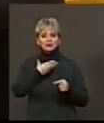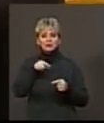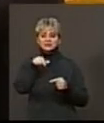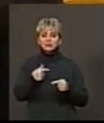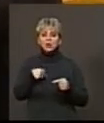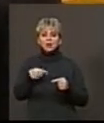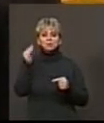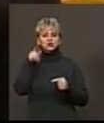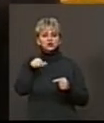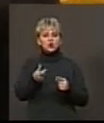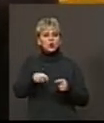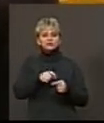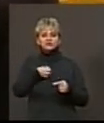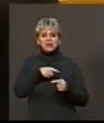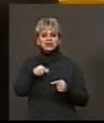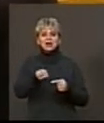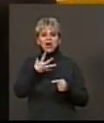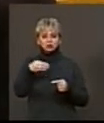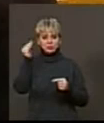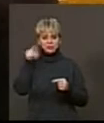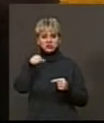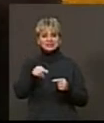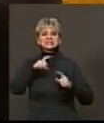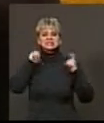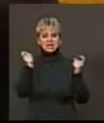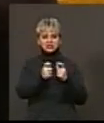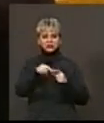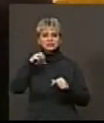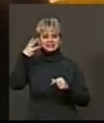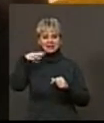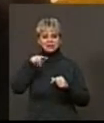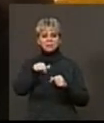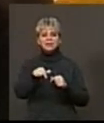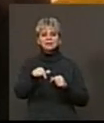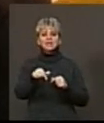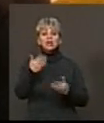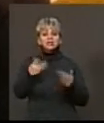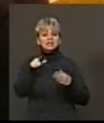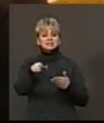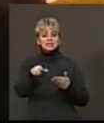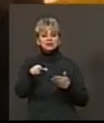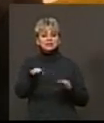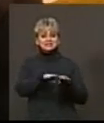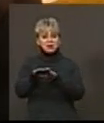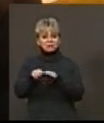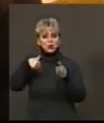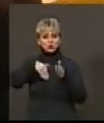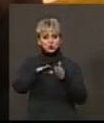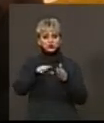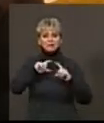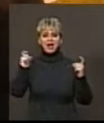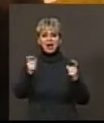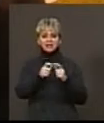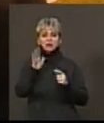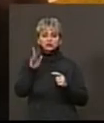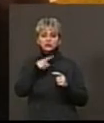впечатление, причем очень острое и хорошее впечатление. Стадион современный. Если его сравнивать с лучшими аренами,